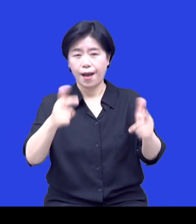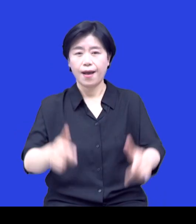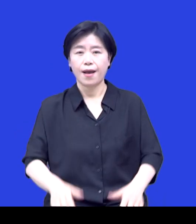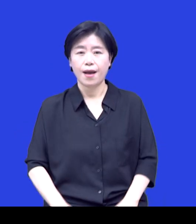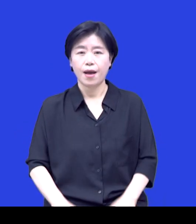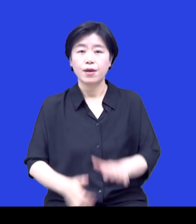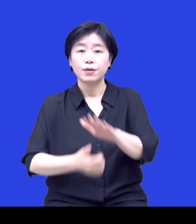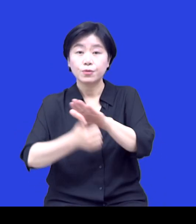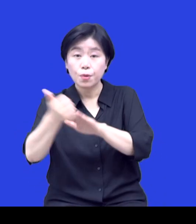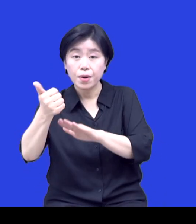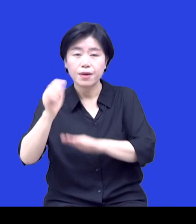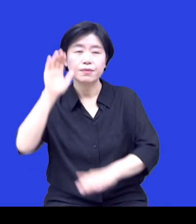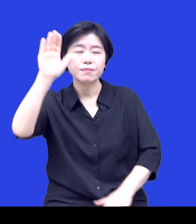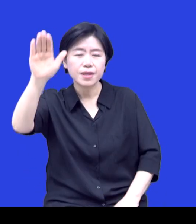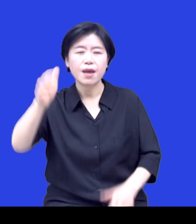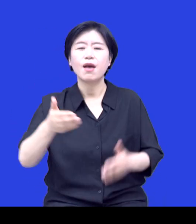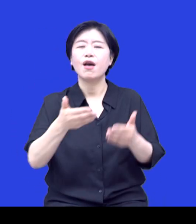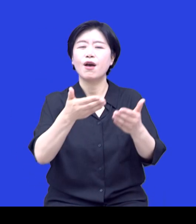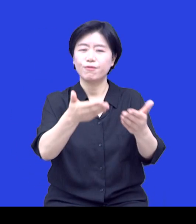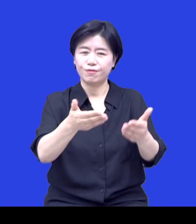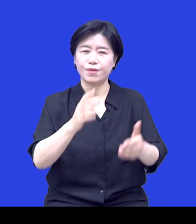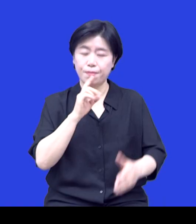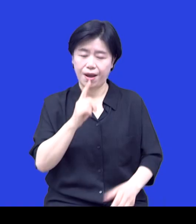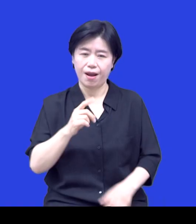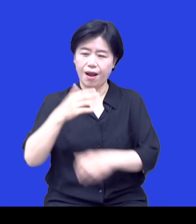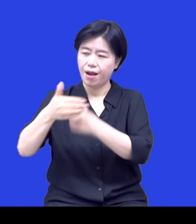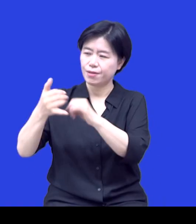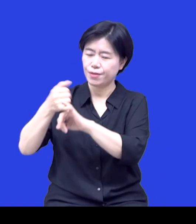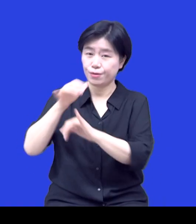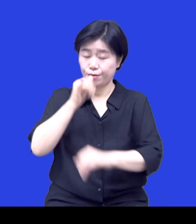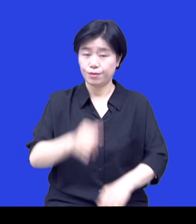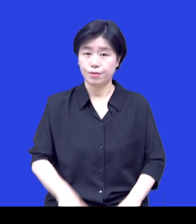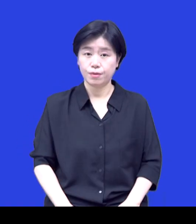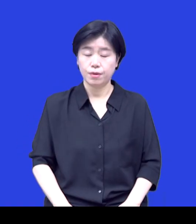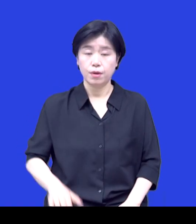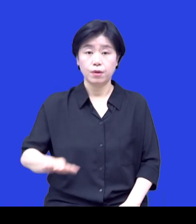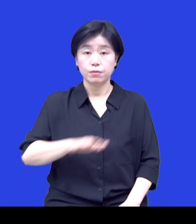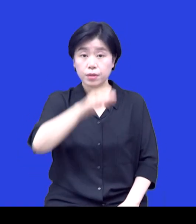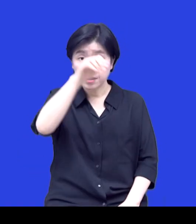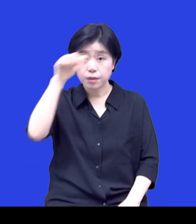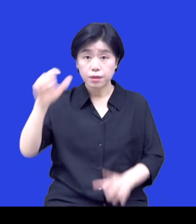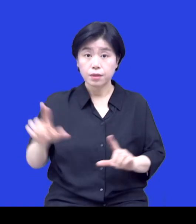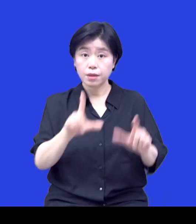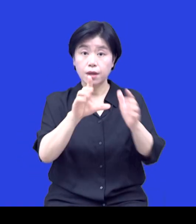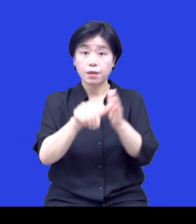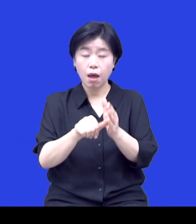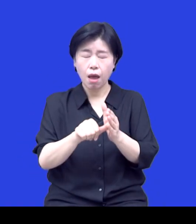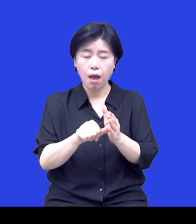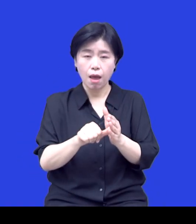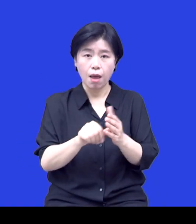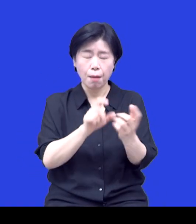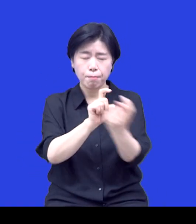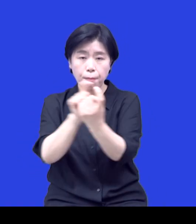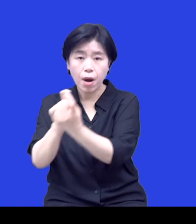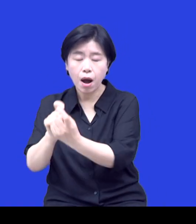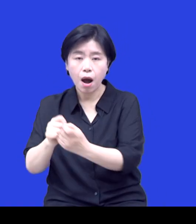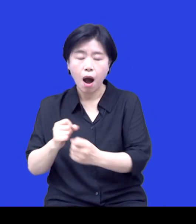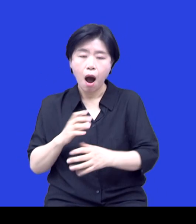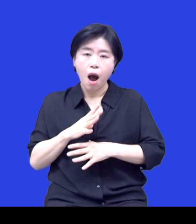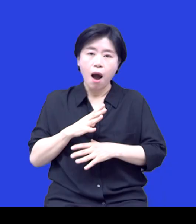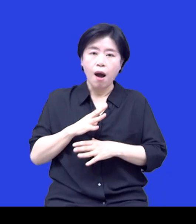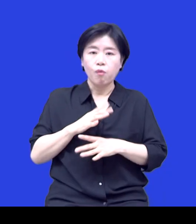생각이다. 그 우리 인생에 놀랄 일이 많잖아요. 갑자기 툭툭 터진 일이 많은데 그때마다 저는 놀란